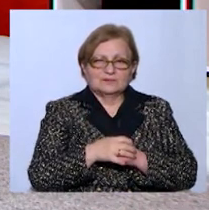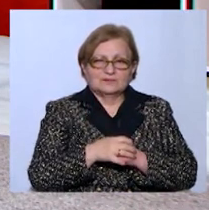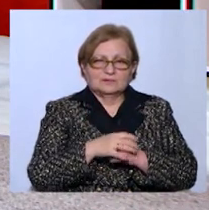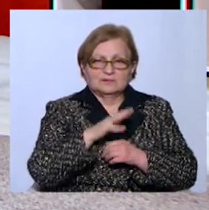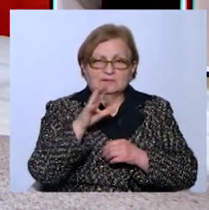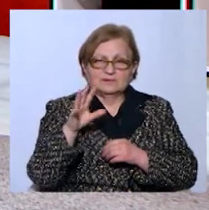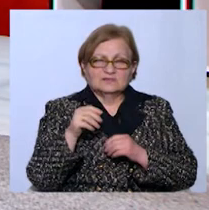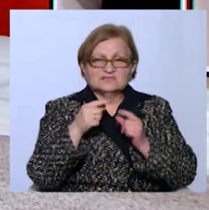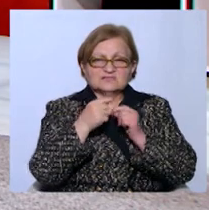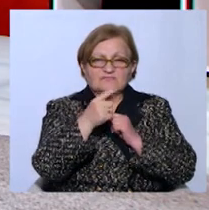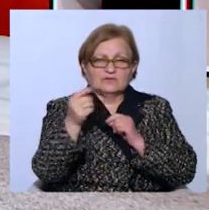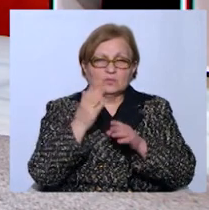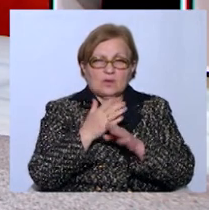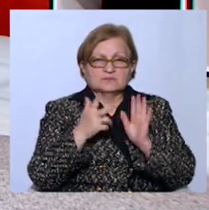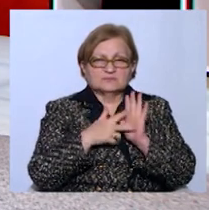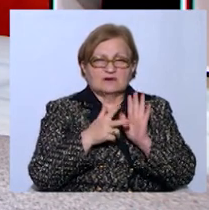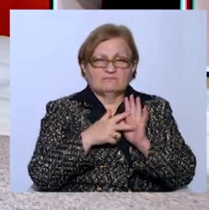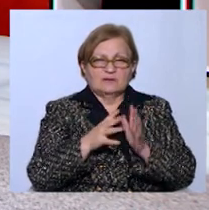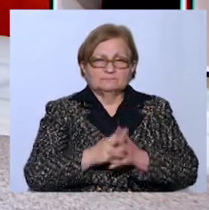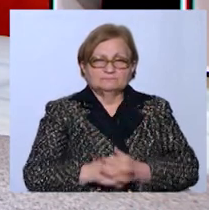1 2 3 4 5 6 7 8. წვერო აქვს